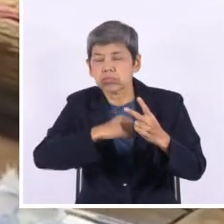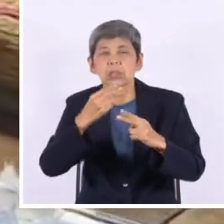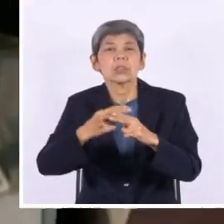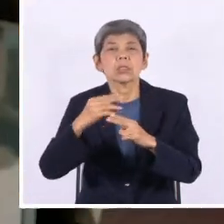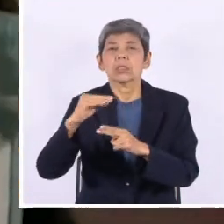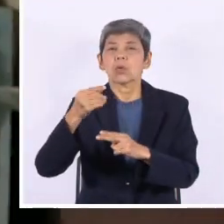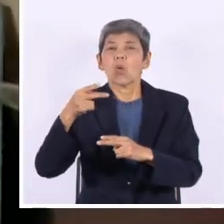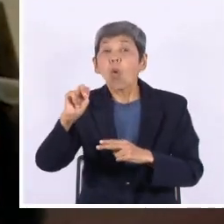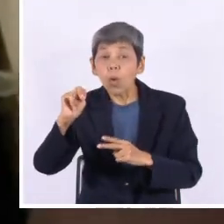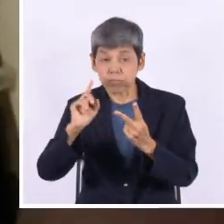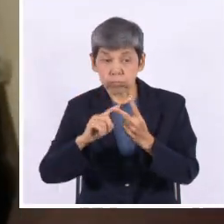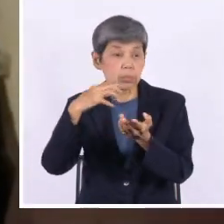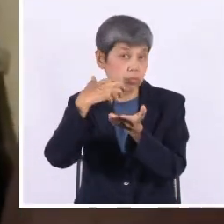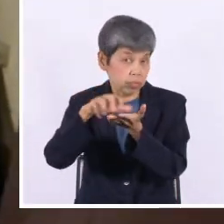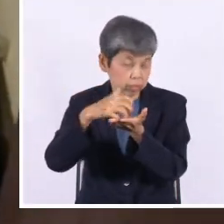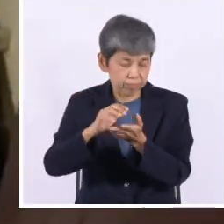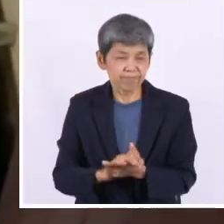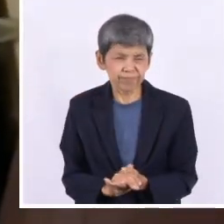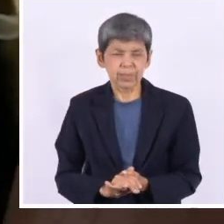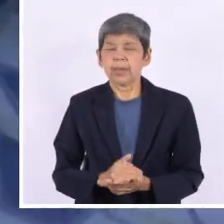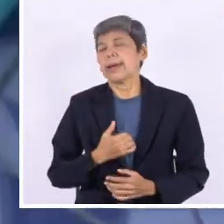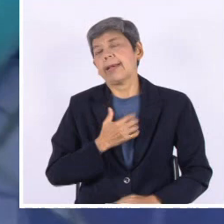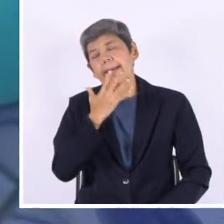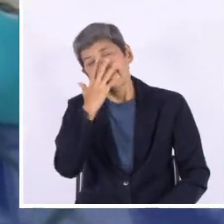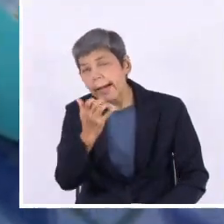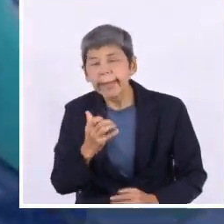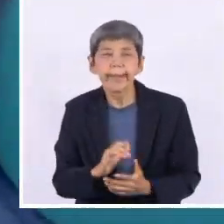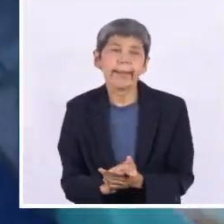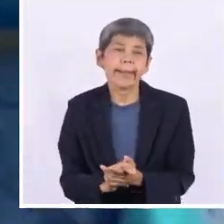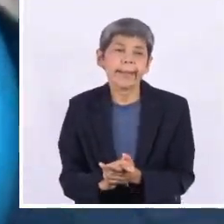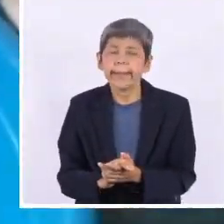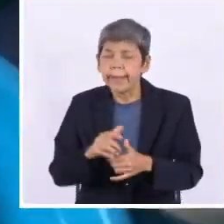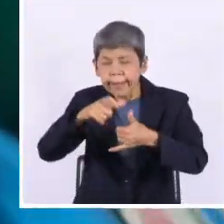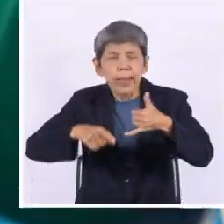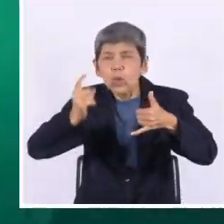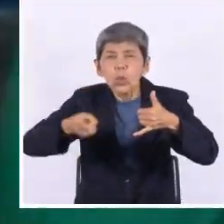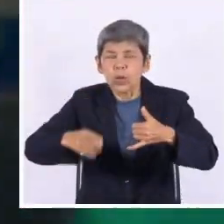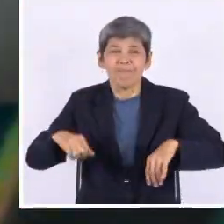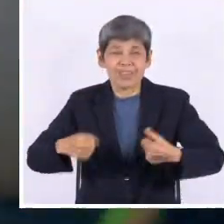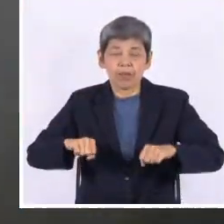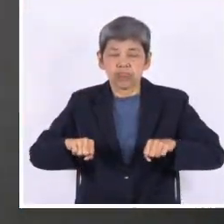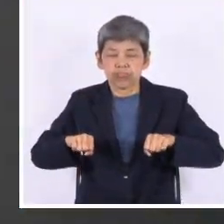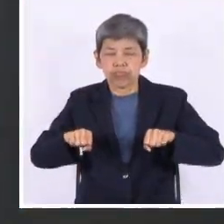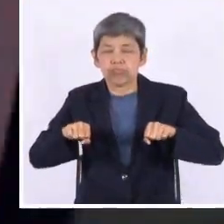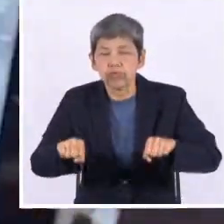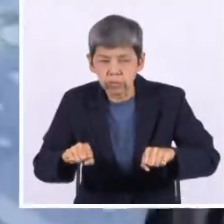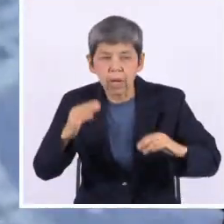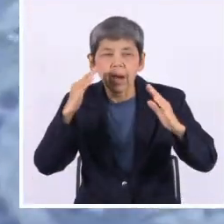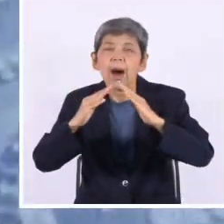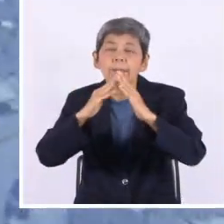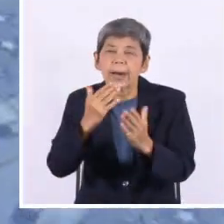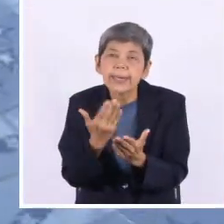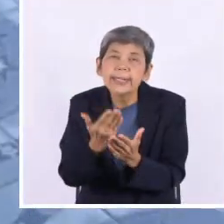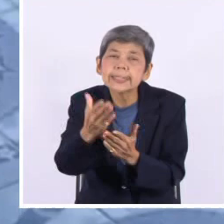ากเล่าให้ฟังบอกว่าโดนเหมือนกันคนร้ายรายเดียวกันนี่แหละขี่รถจักรยานยนต์มาจอดหน้าบ้านทำทีขอ